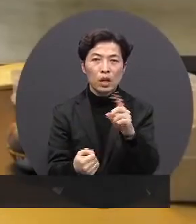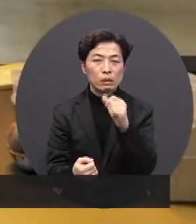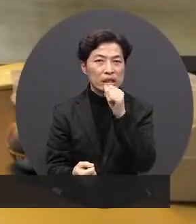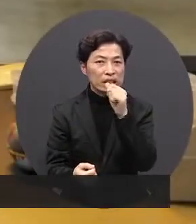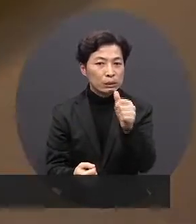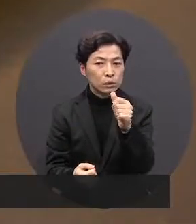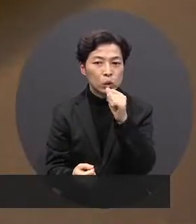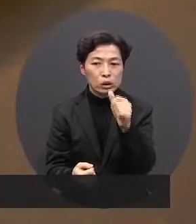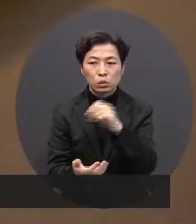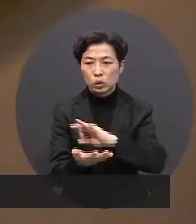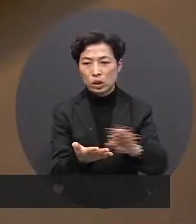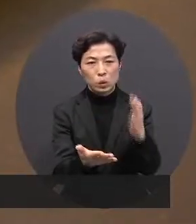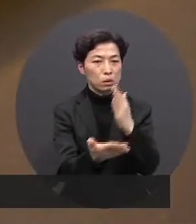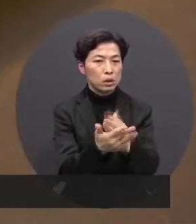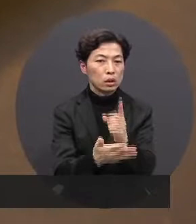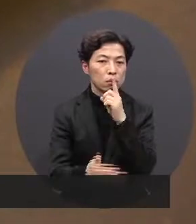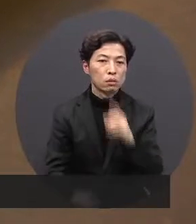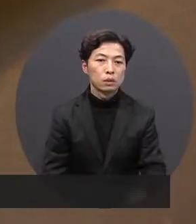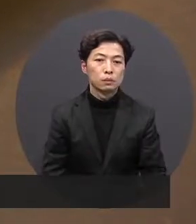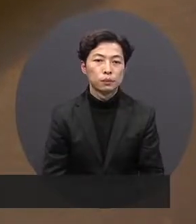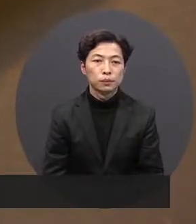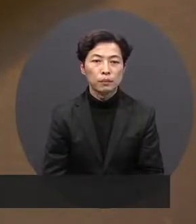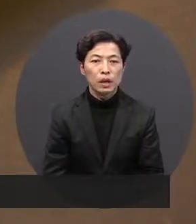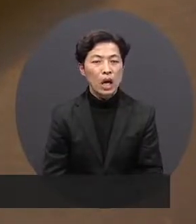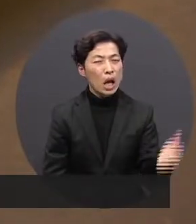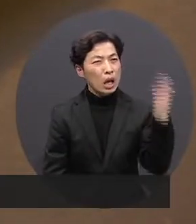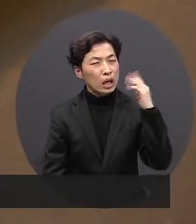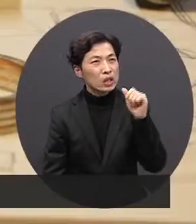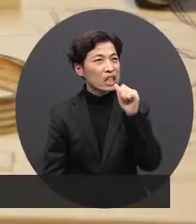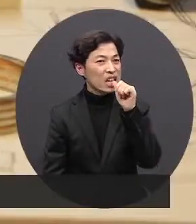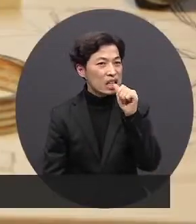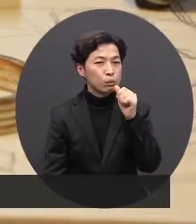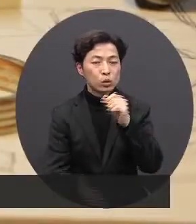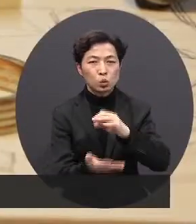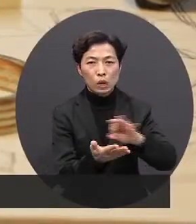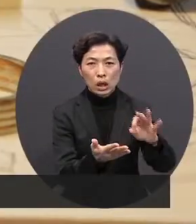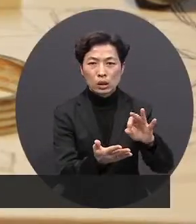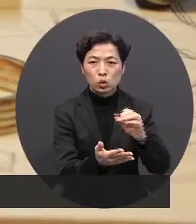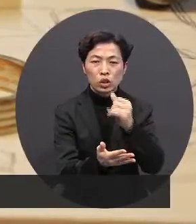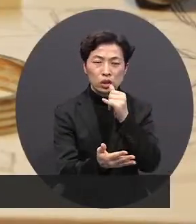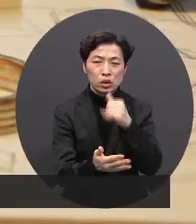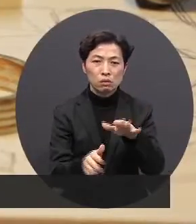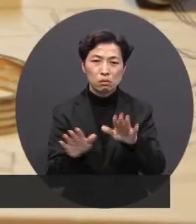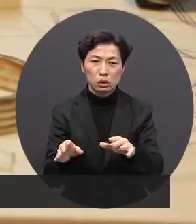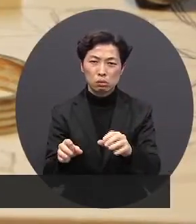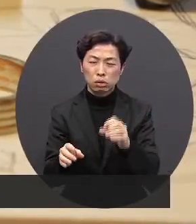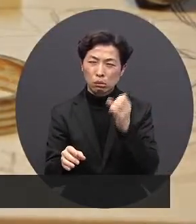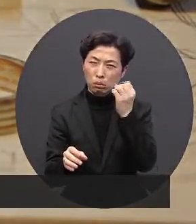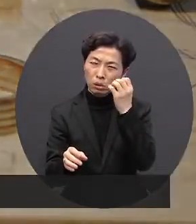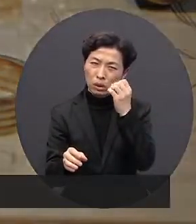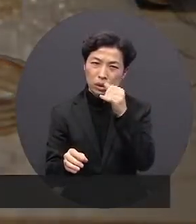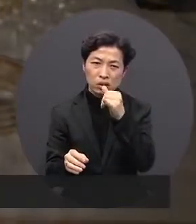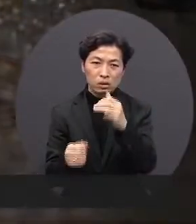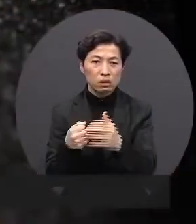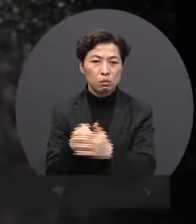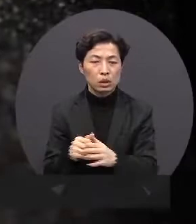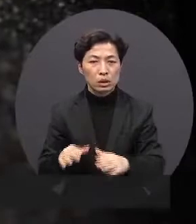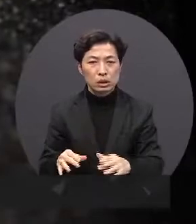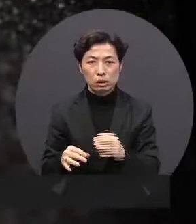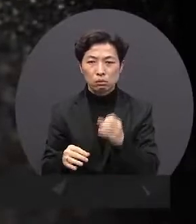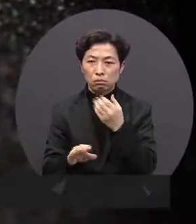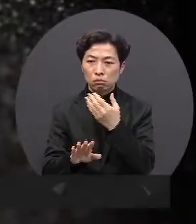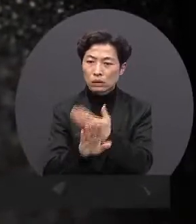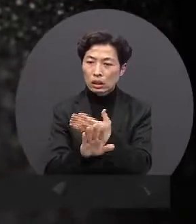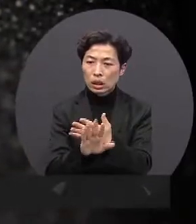말자. 오롯이 금속만을 썼던 오랜 틀을 벗어나 이질적이고 어울릴 것 같지 않는 재료들로